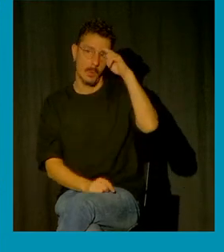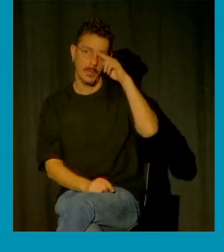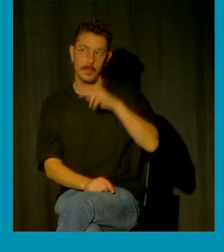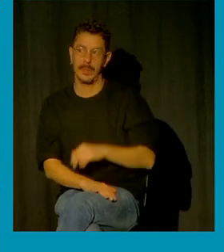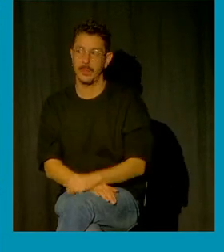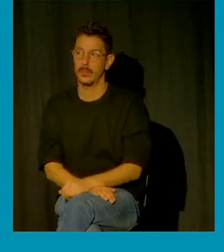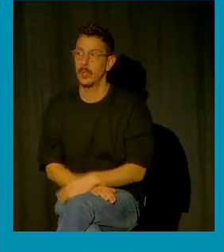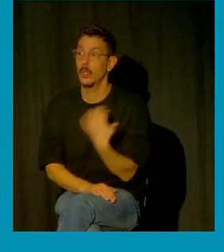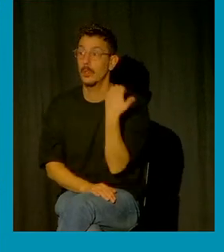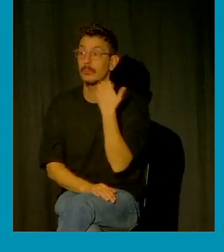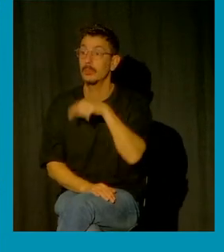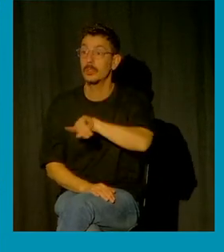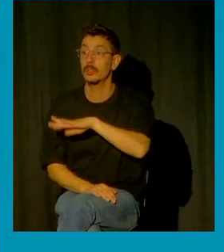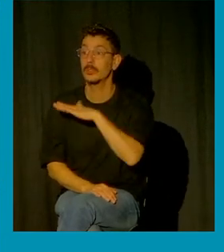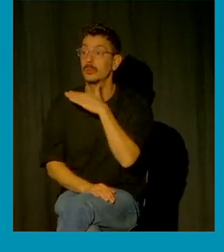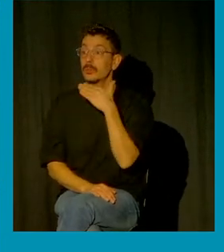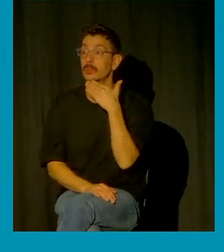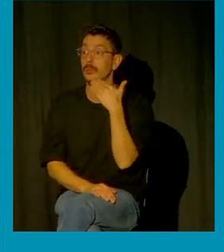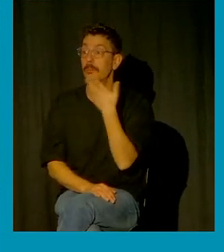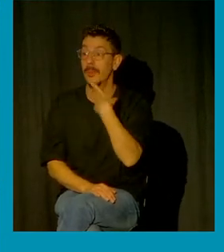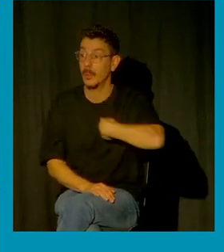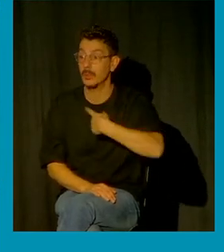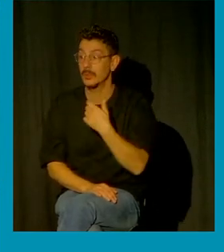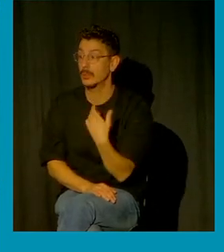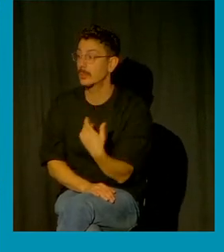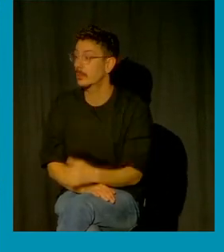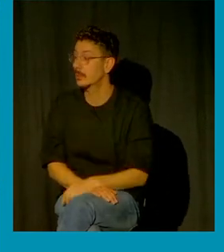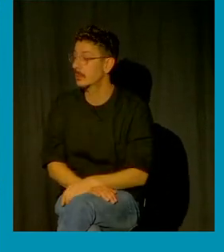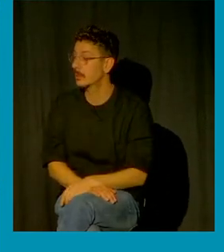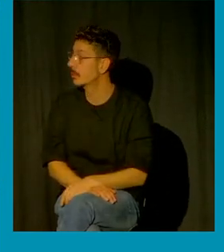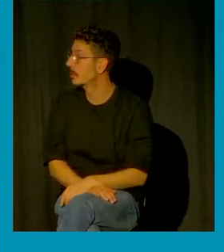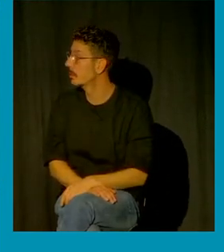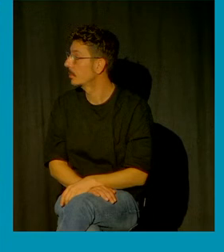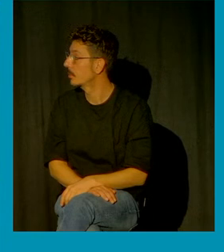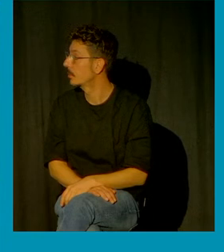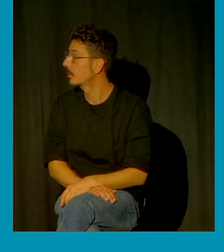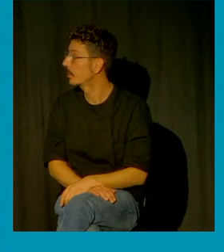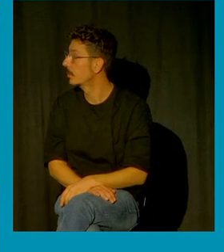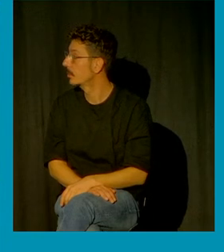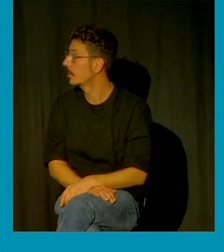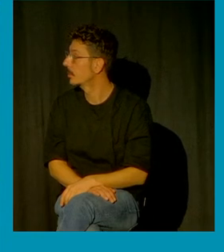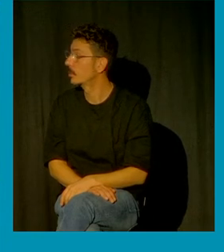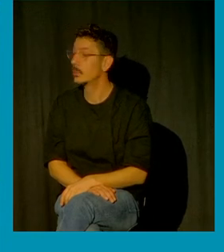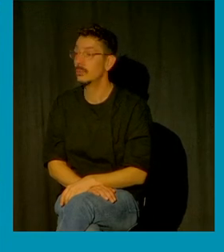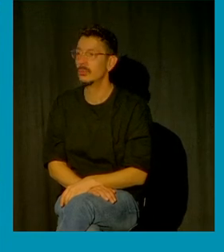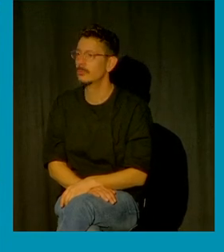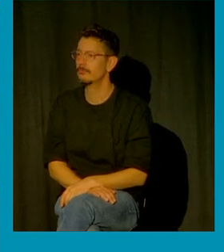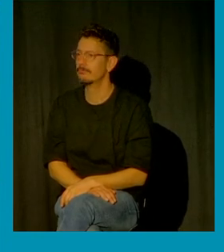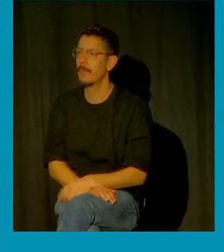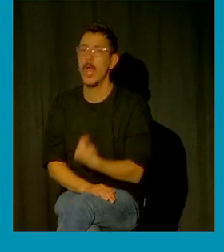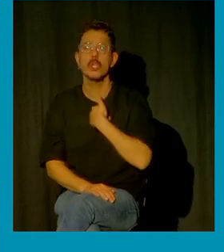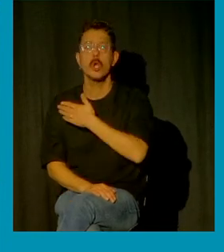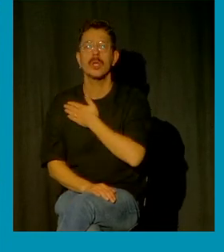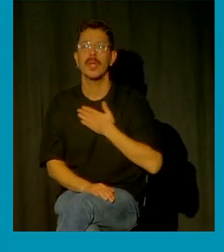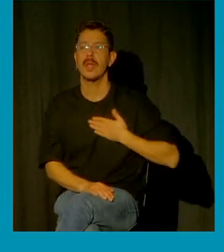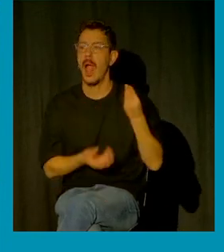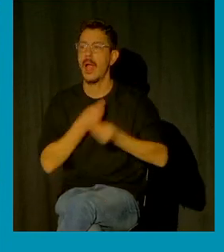no sé si hi ha preguntes mentre volia fer una puntualització només important